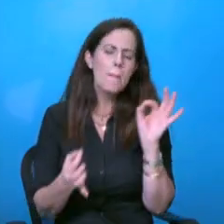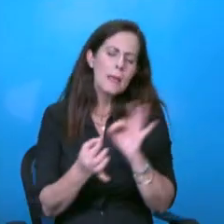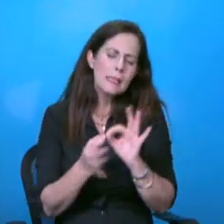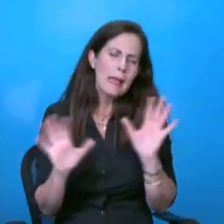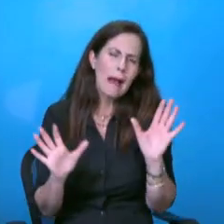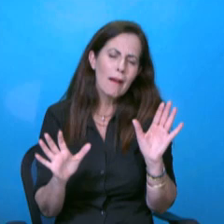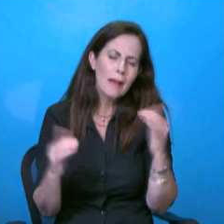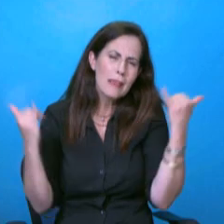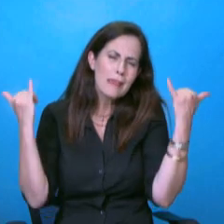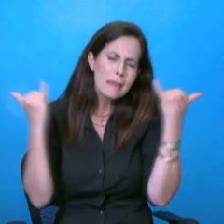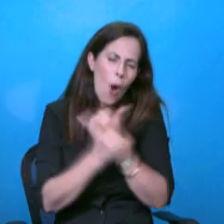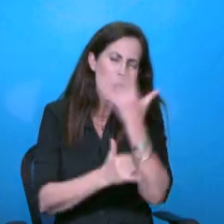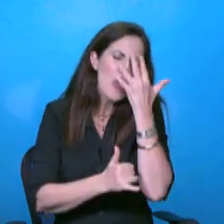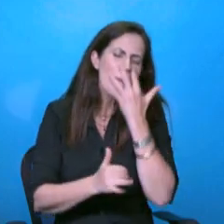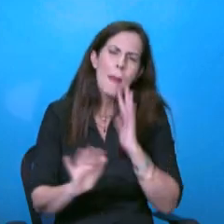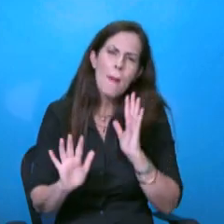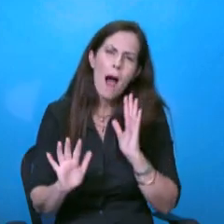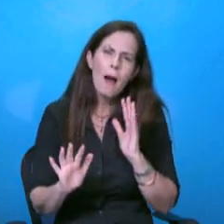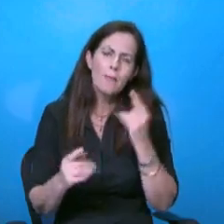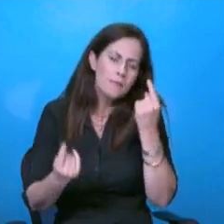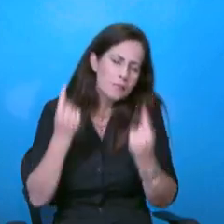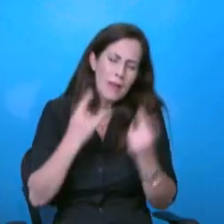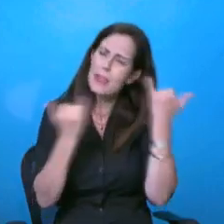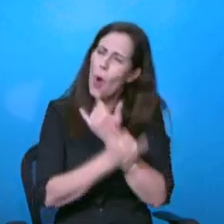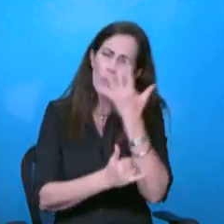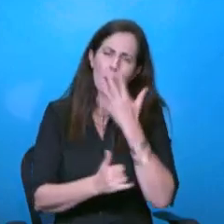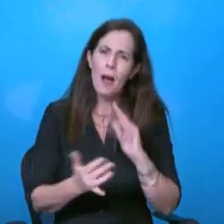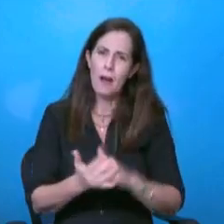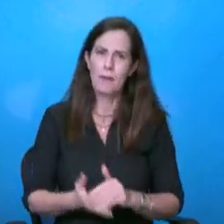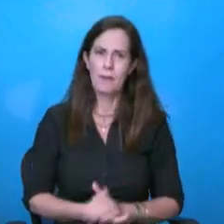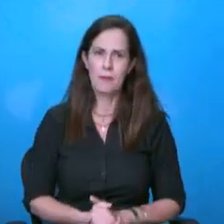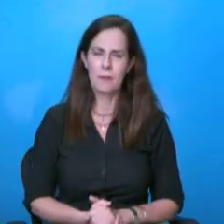בסימון שגוי ברשימות בכמה עשרות מקרים מתוך מיליון.